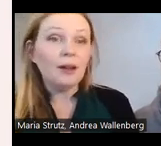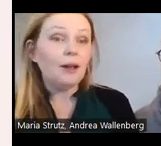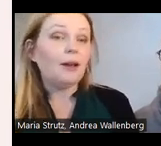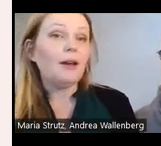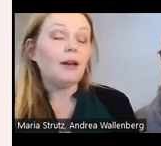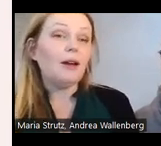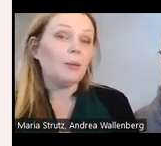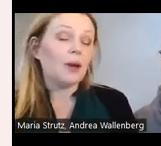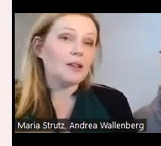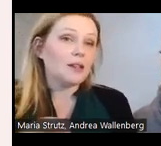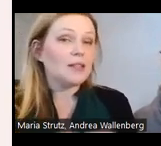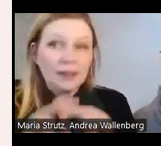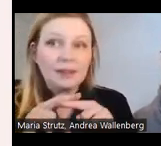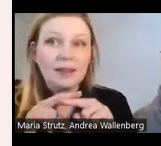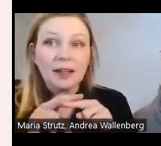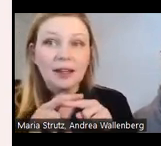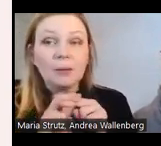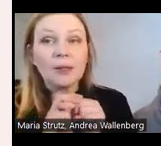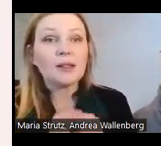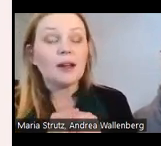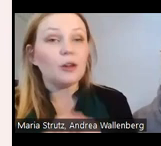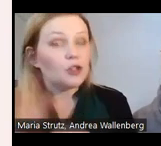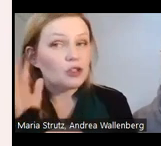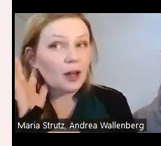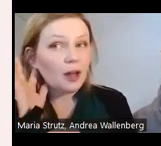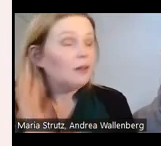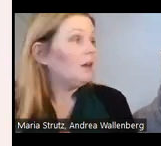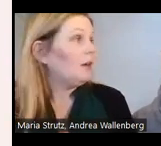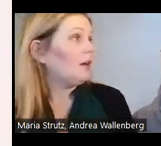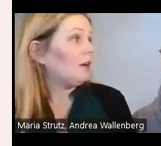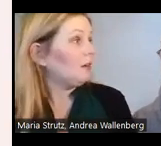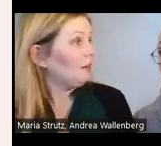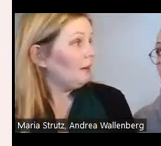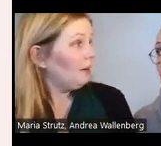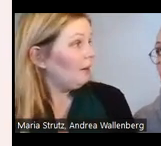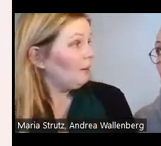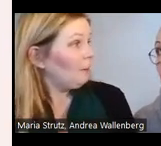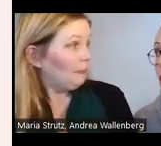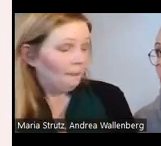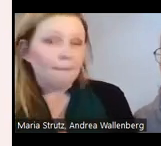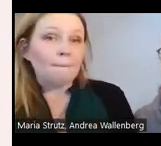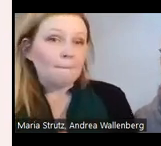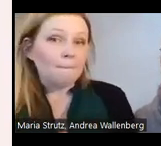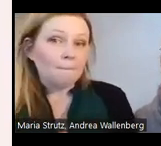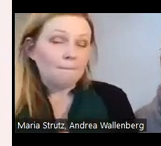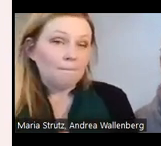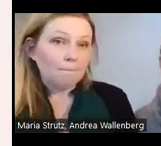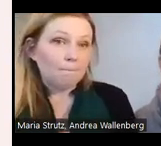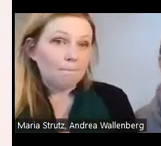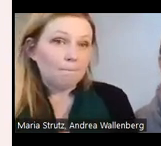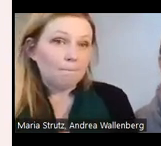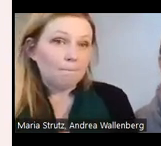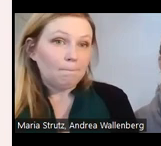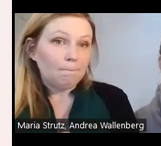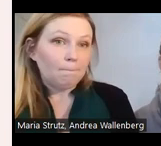lässtunden. Att man kanske ska sitta mer och man ska lyssna. Och här beror det på nivå på barnet, i